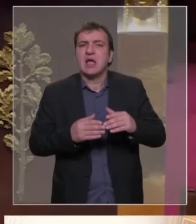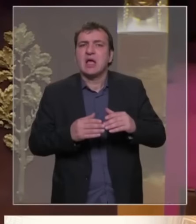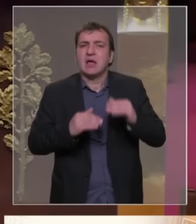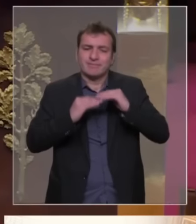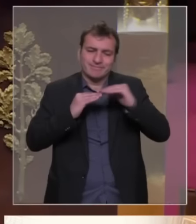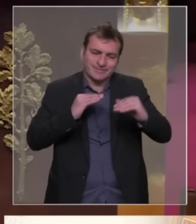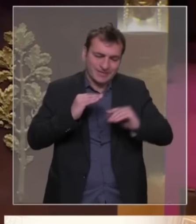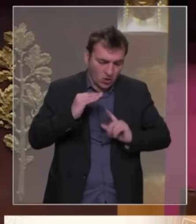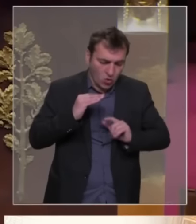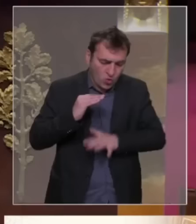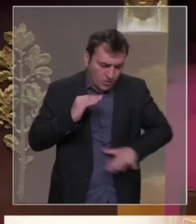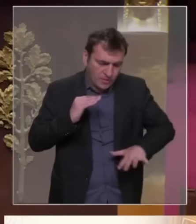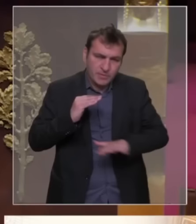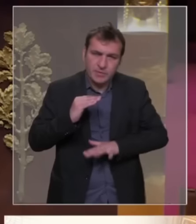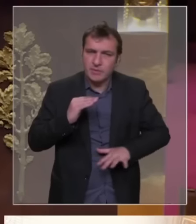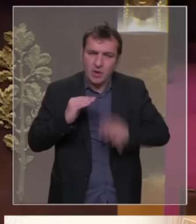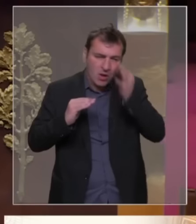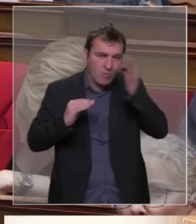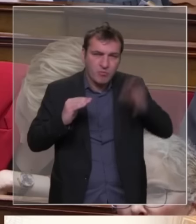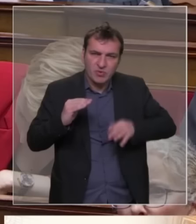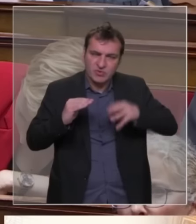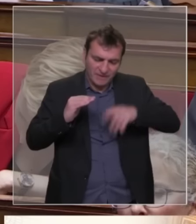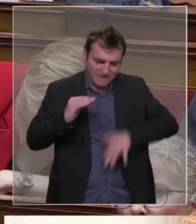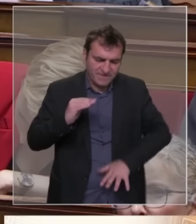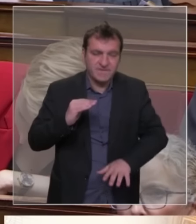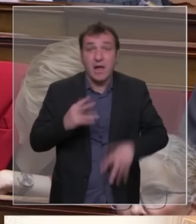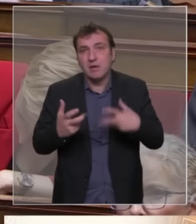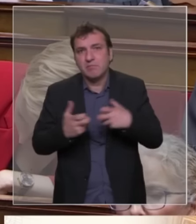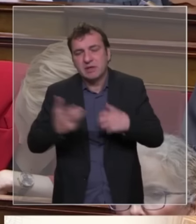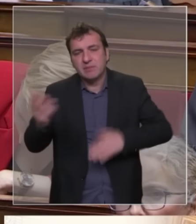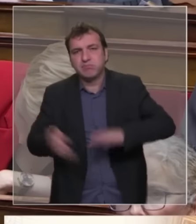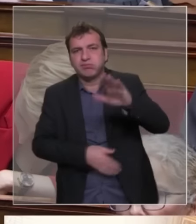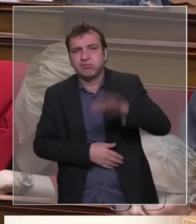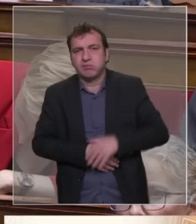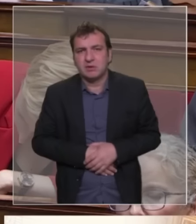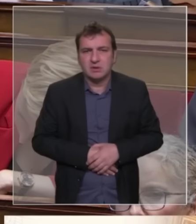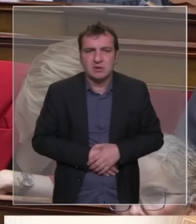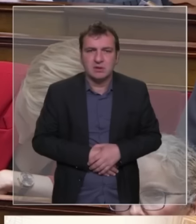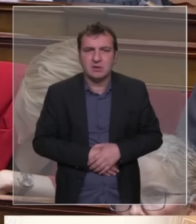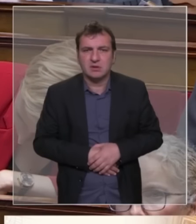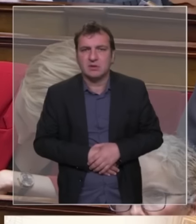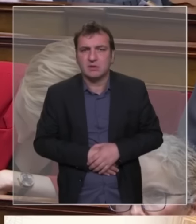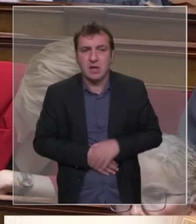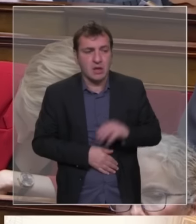des prix. Nous sommes 60 ans après